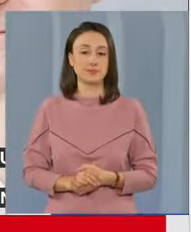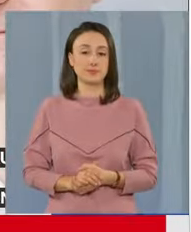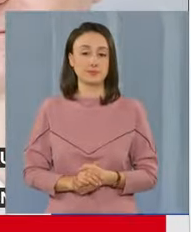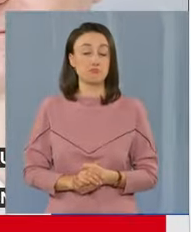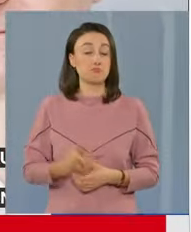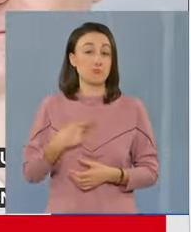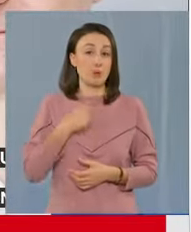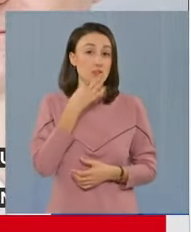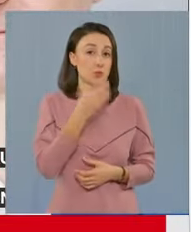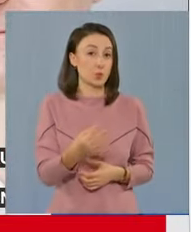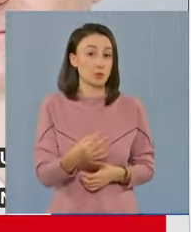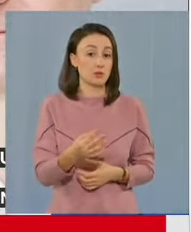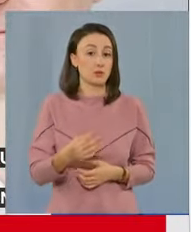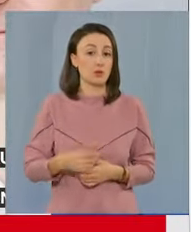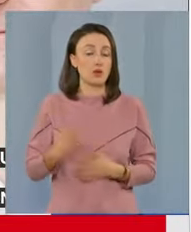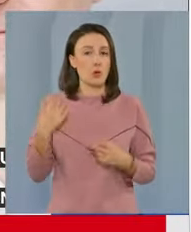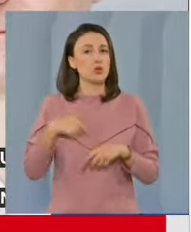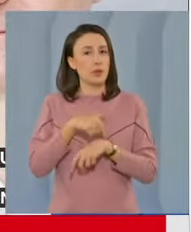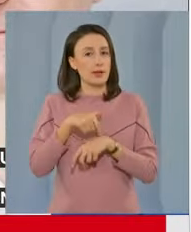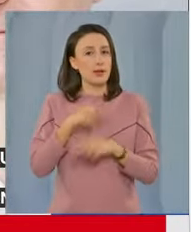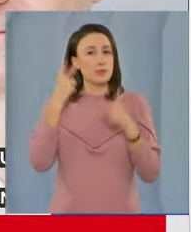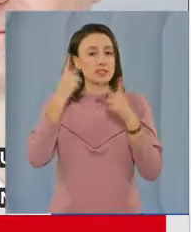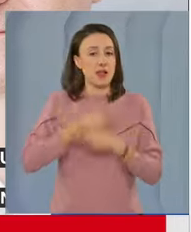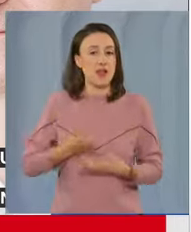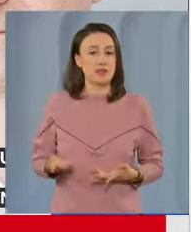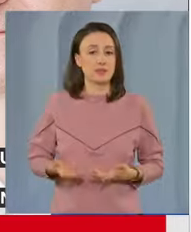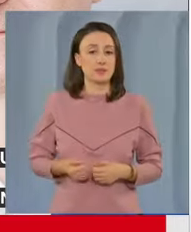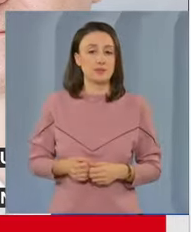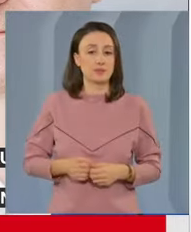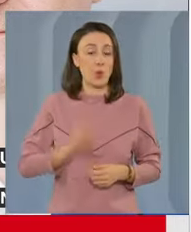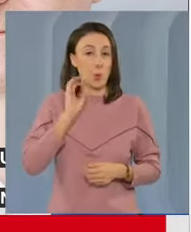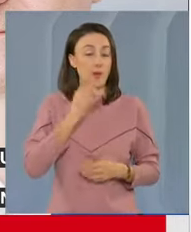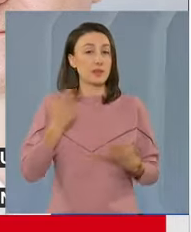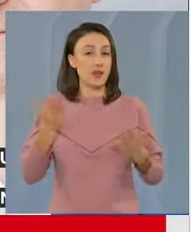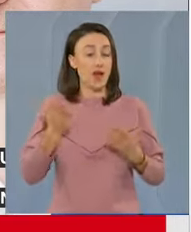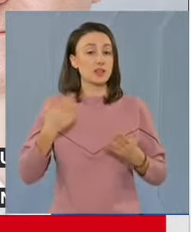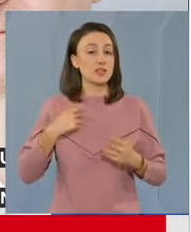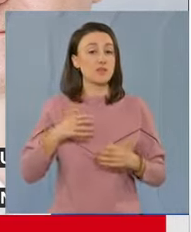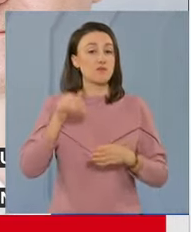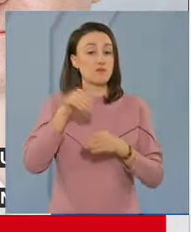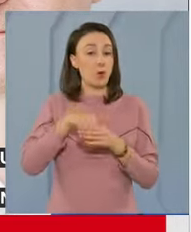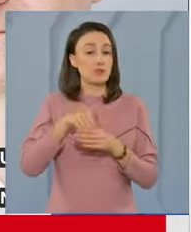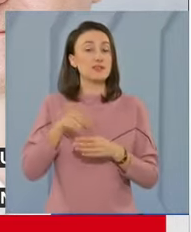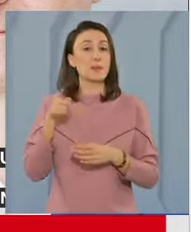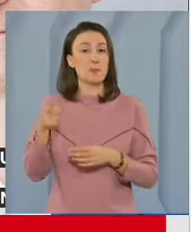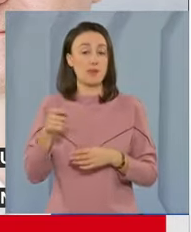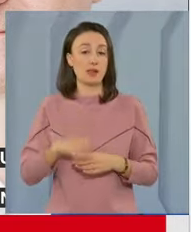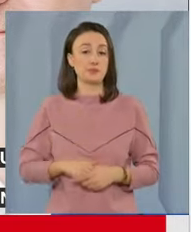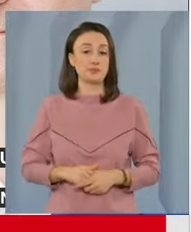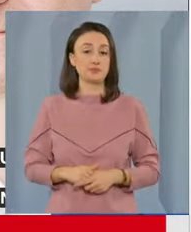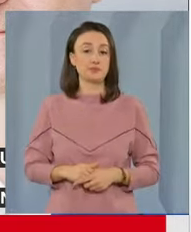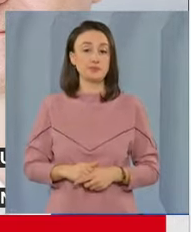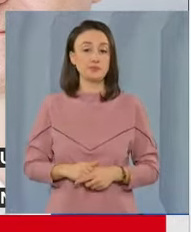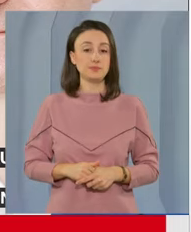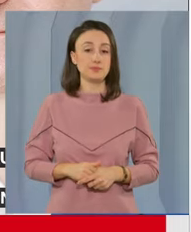Vă mărturisesc că mi-a luat un timp să înțeleg oamenii care îl votează pe, intenționează să-l voteze